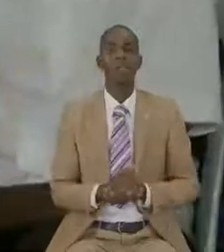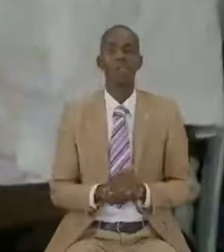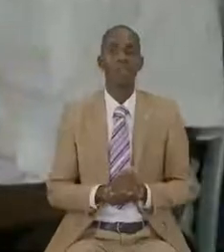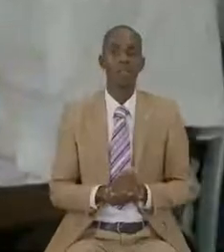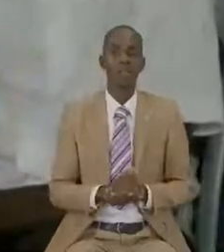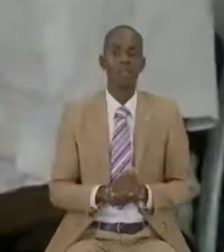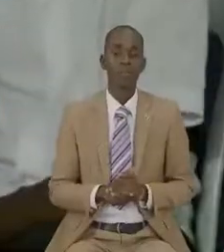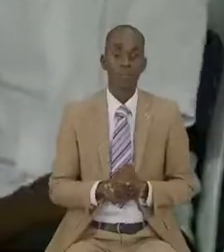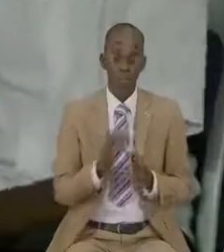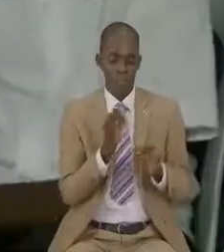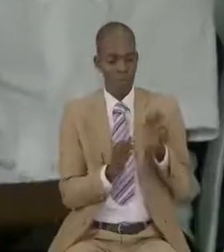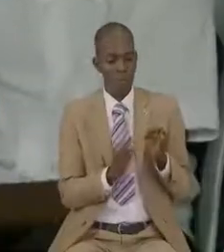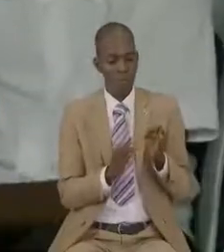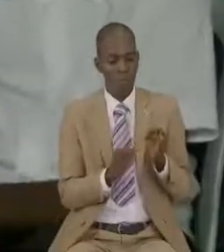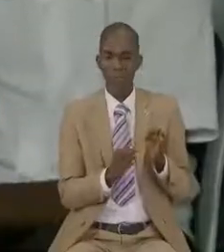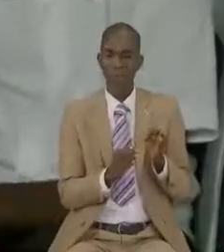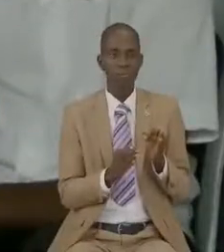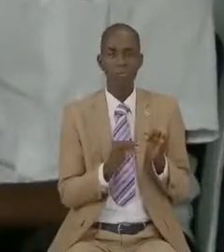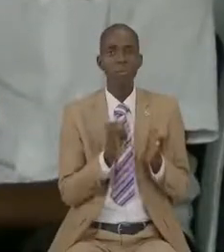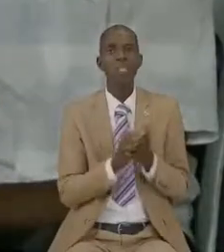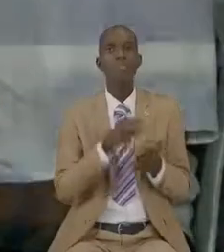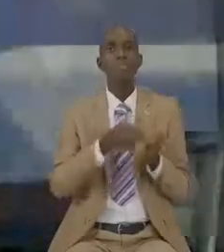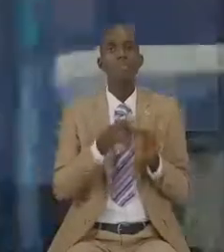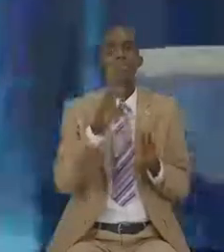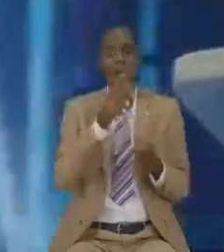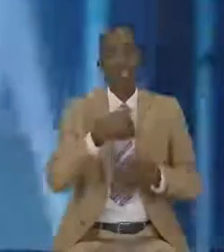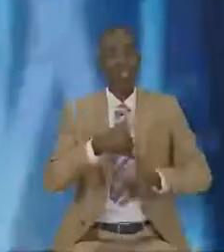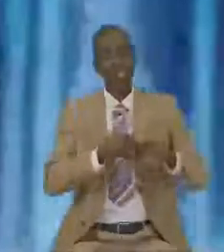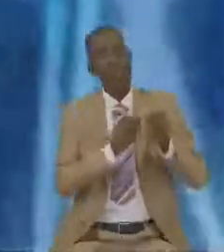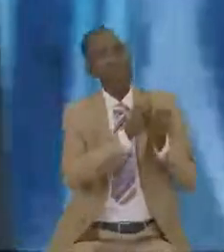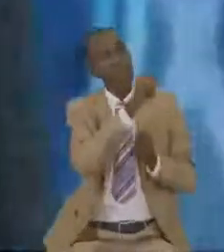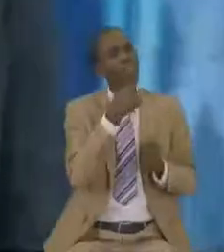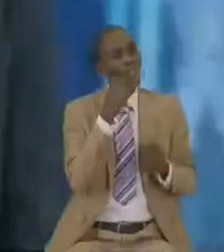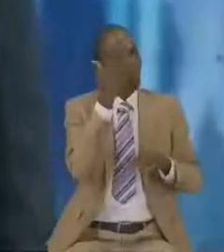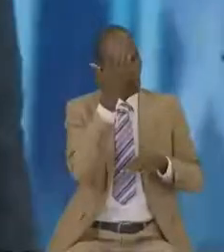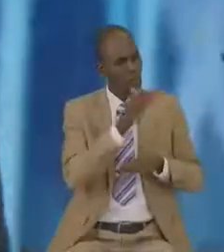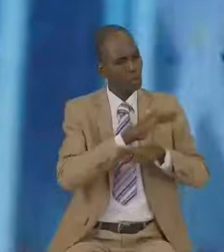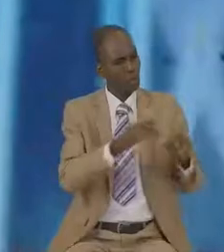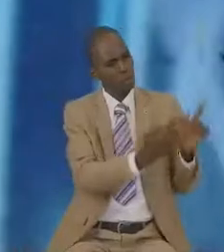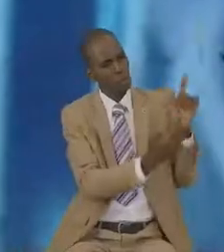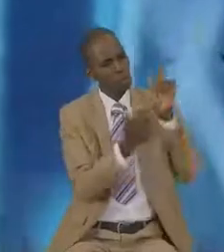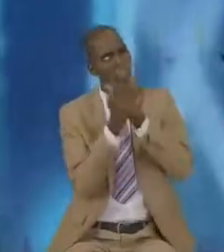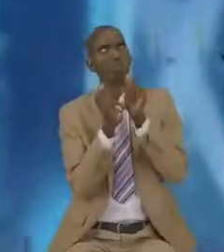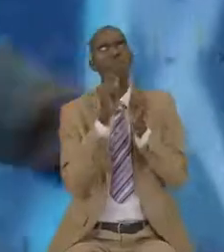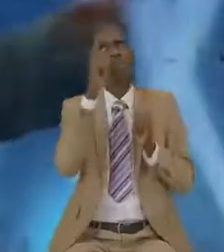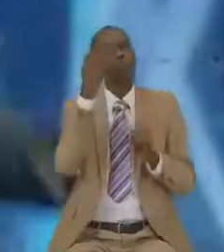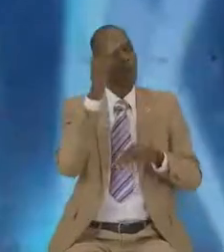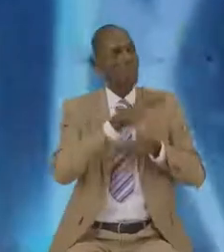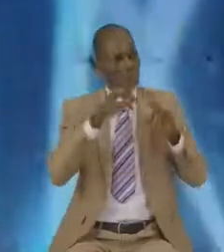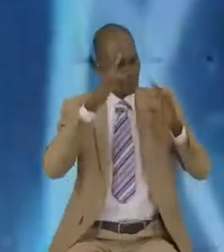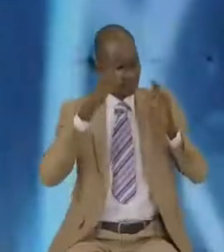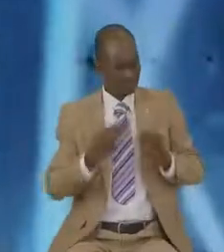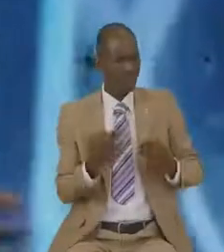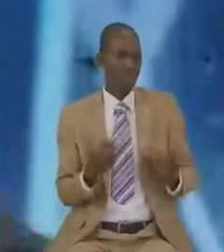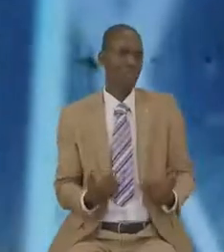Si, c'est quand tu étais loin, il dit pourquoi ne pas venir? Pourquoi ne pas décider? Pourquoi ne pas faire marche